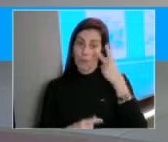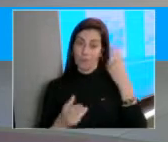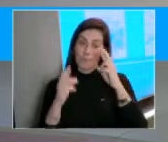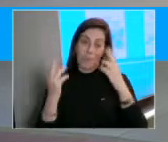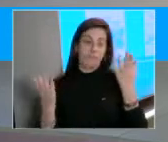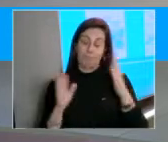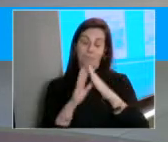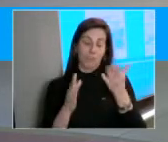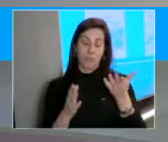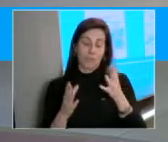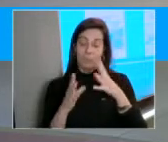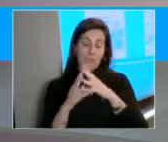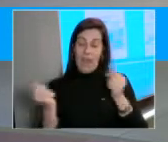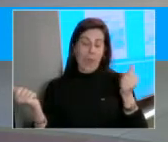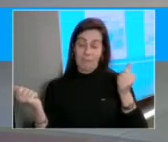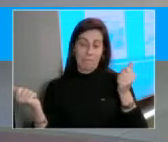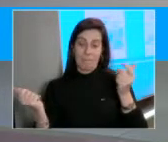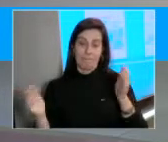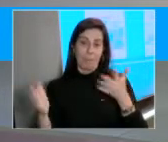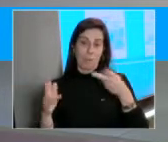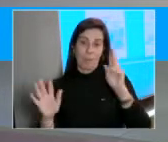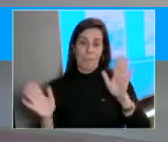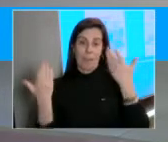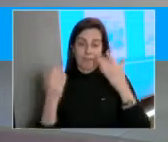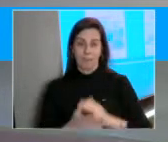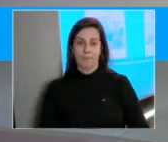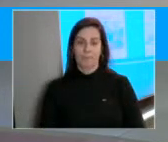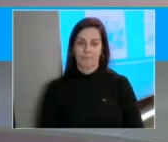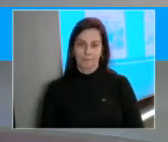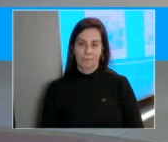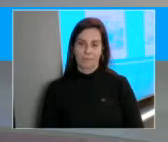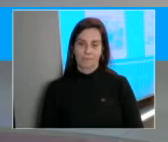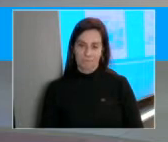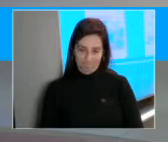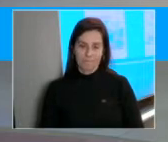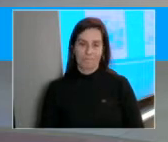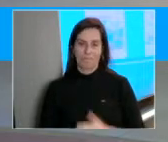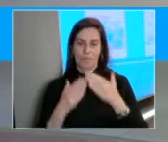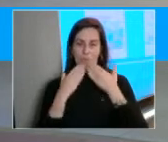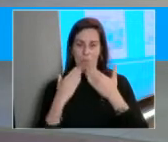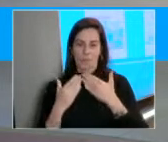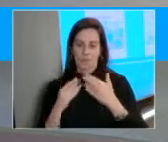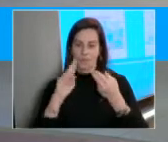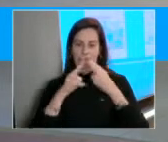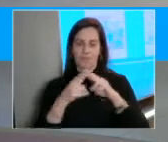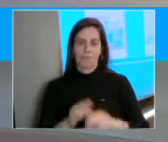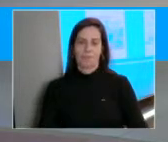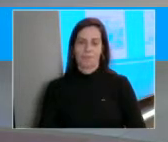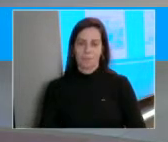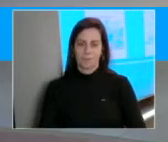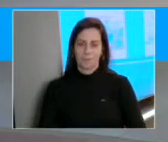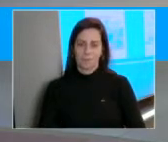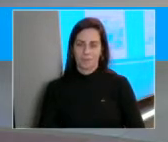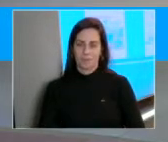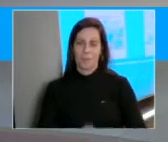ומקווים שהנגיף הזה ייעלם מן העולם כמה שיותר מהר. אכן לך, תודה רבה לכם ולהשתמע. ושנה